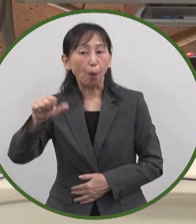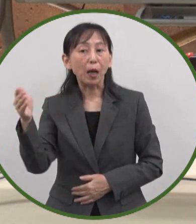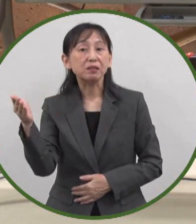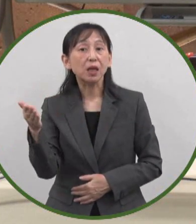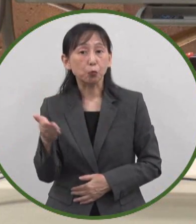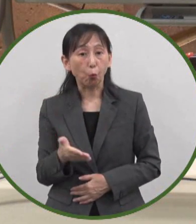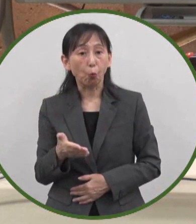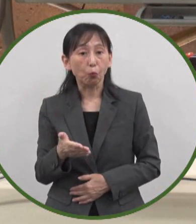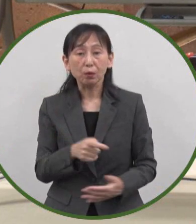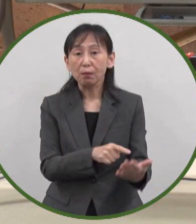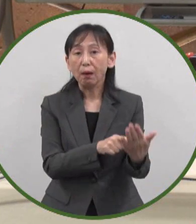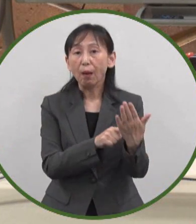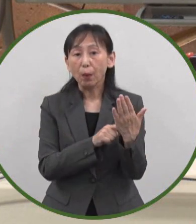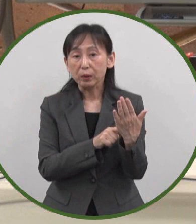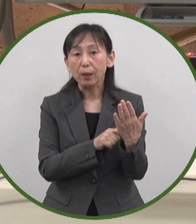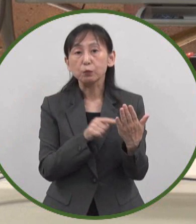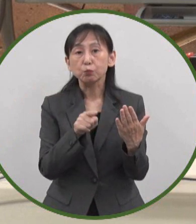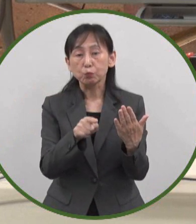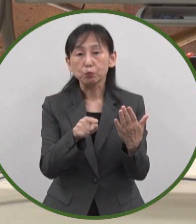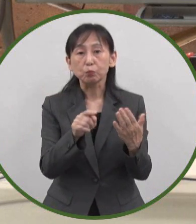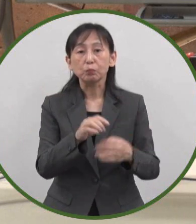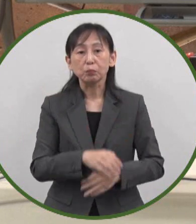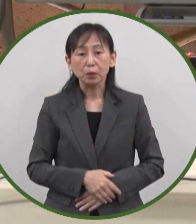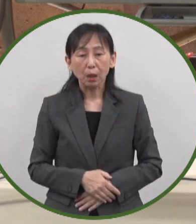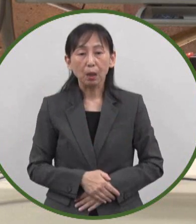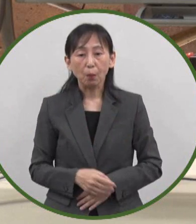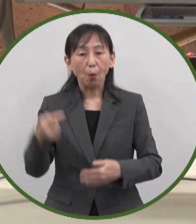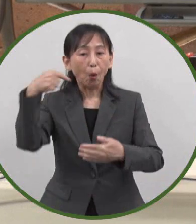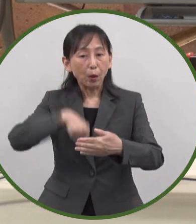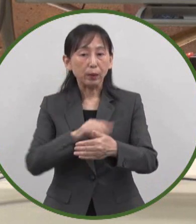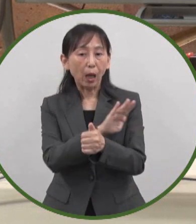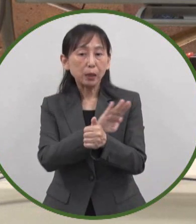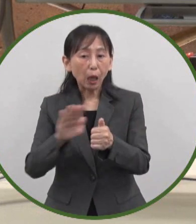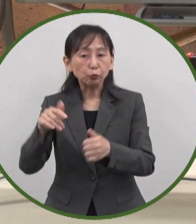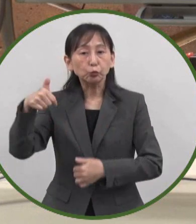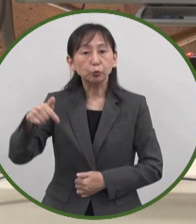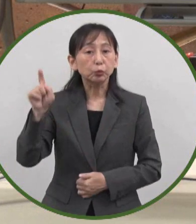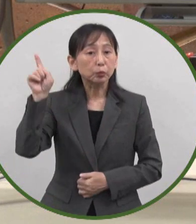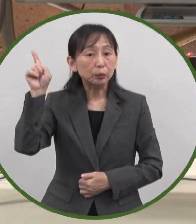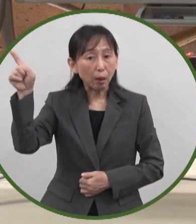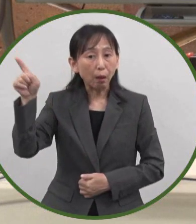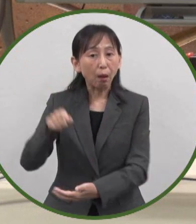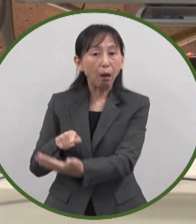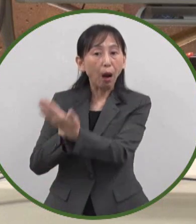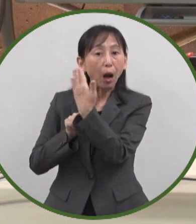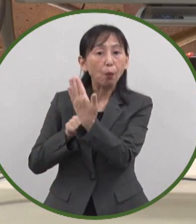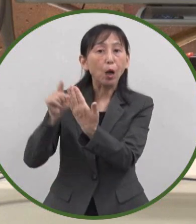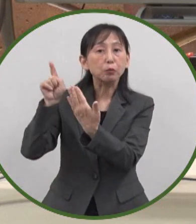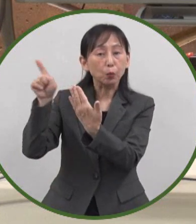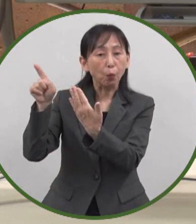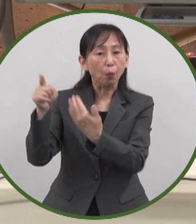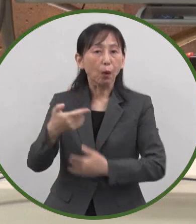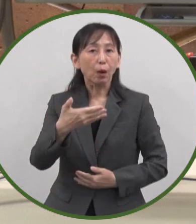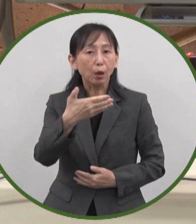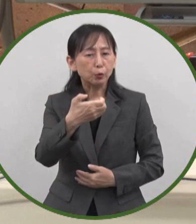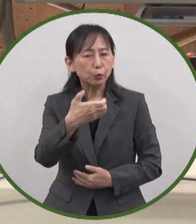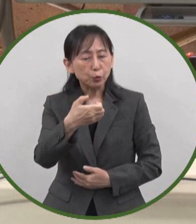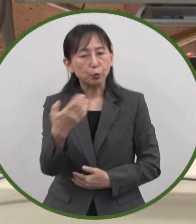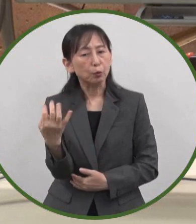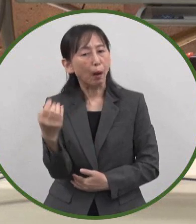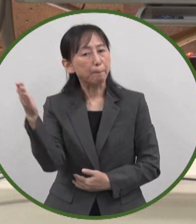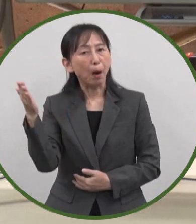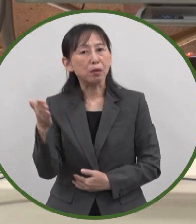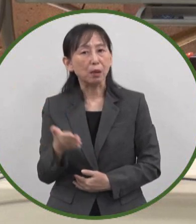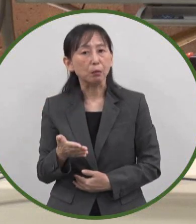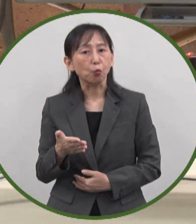79.5% ということなんですが、これ内閣府の方で発表しているデータだと90何パーセント